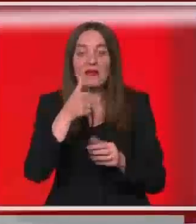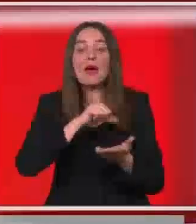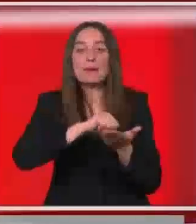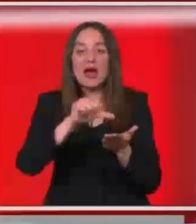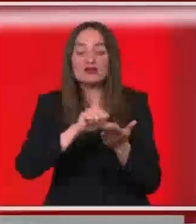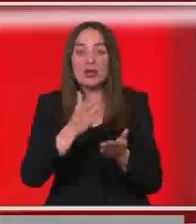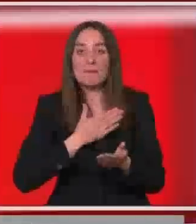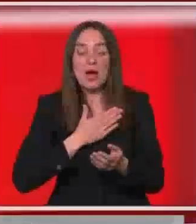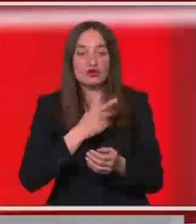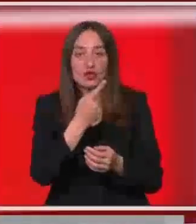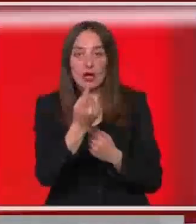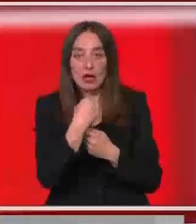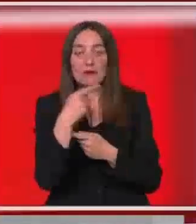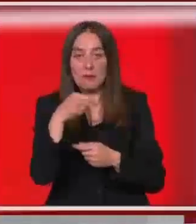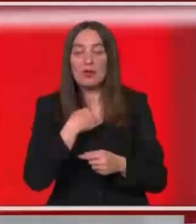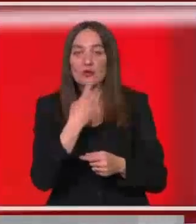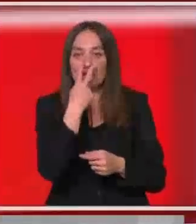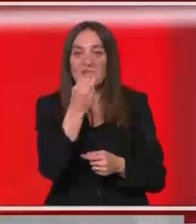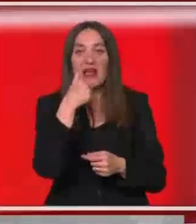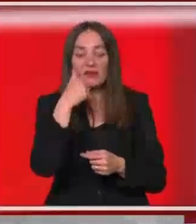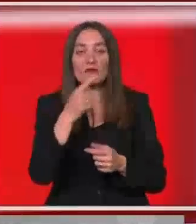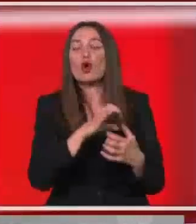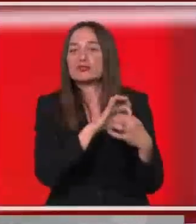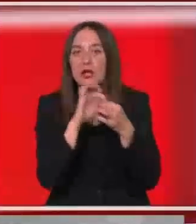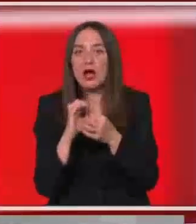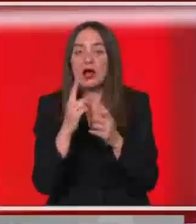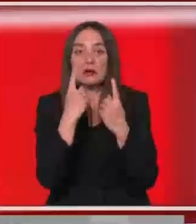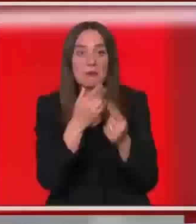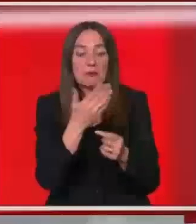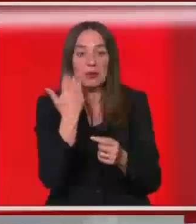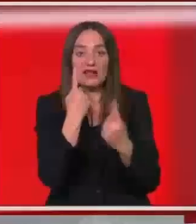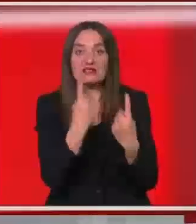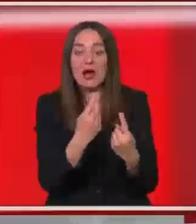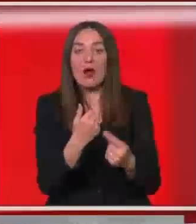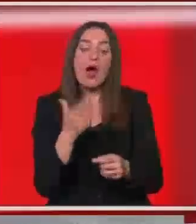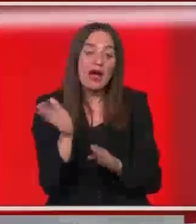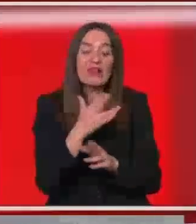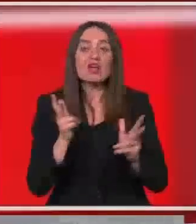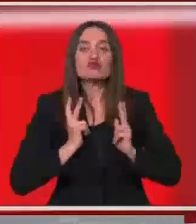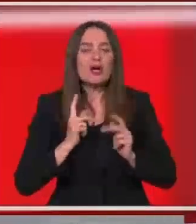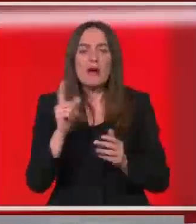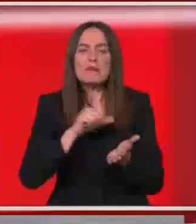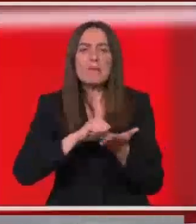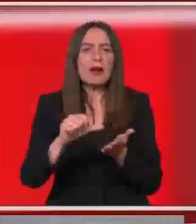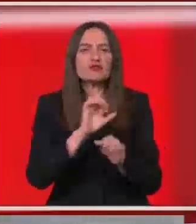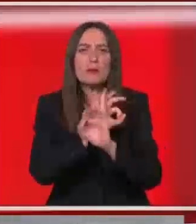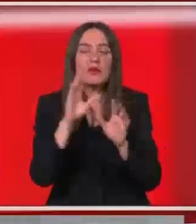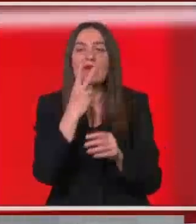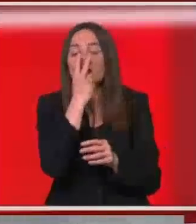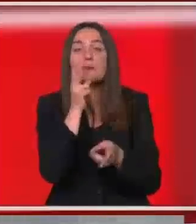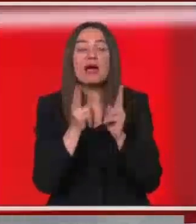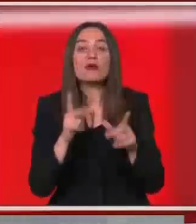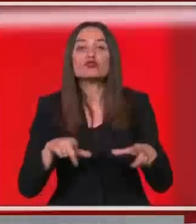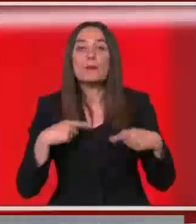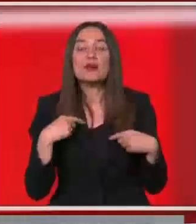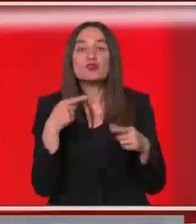među našim klijentima, mi smo to videli i vidimo na dnevnoj bazi, su stala. Svi su rekli, ajde ja sačekam pa da ne plaćam nikom ništa i da vidim kako ću da